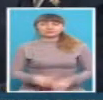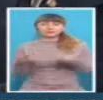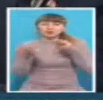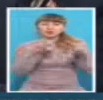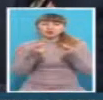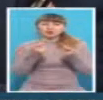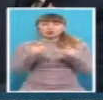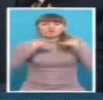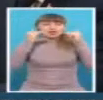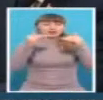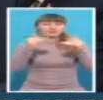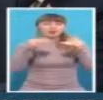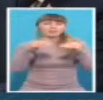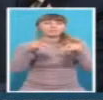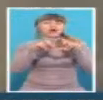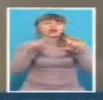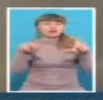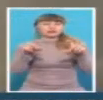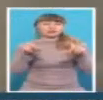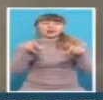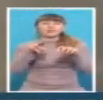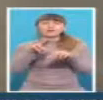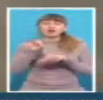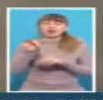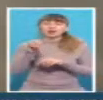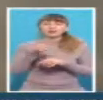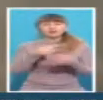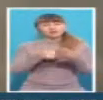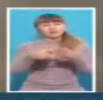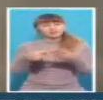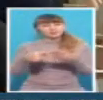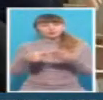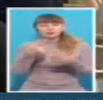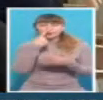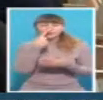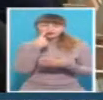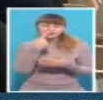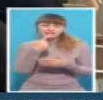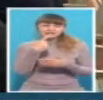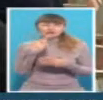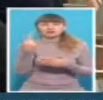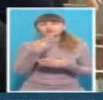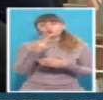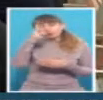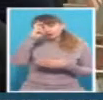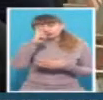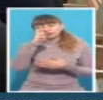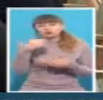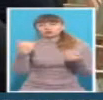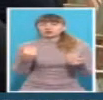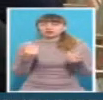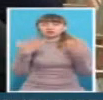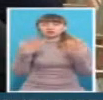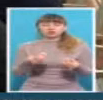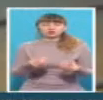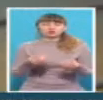солтүстік тармағын дамытуға Минск мүдделі. Ал сенат спикері 2020 жылға дейін Қазақстан жылына транзиттен түсетін кірісті 5 миллиард долларға